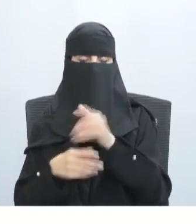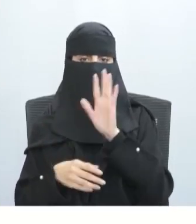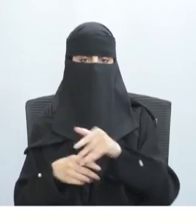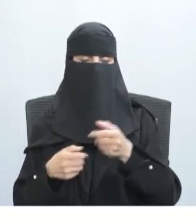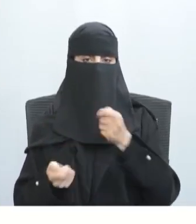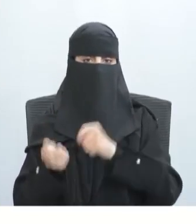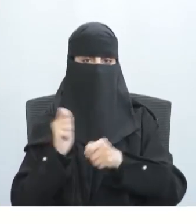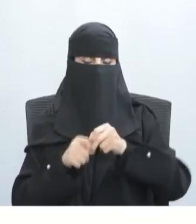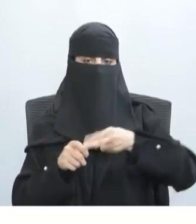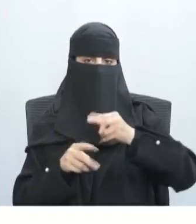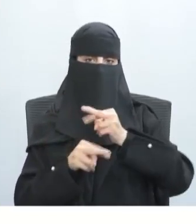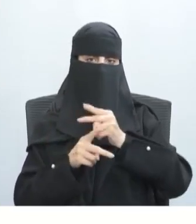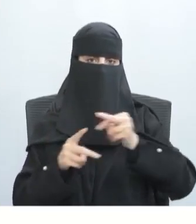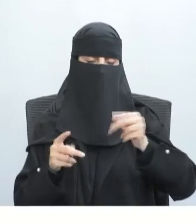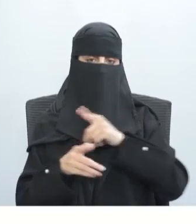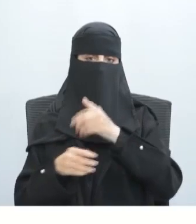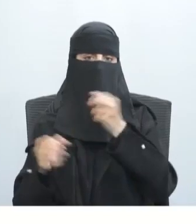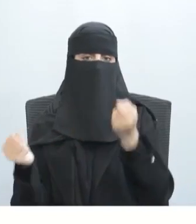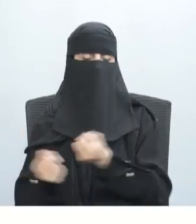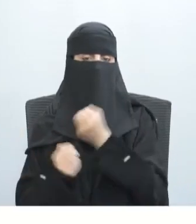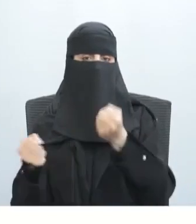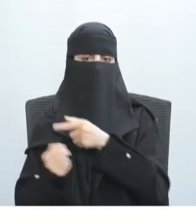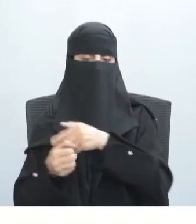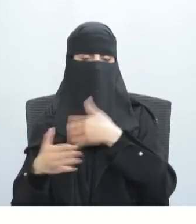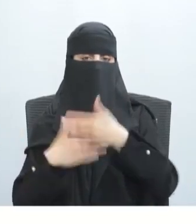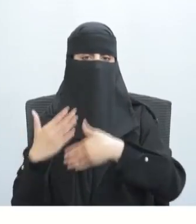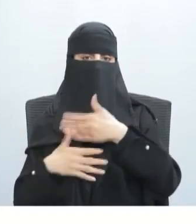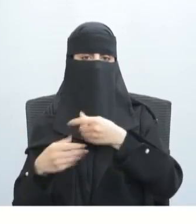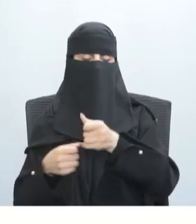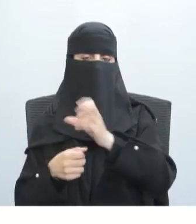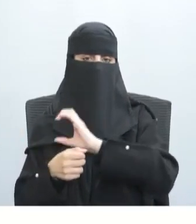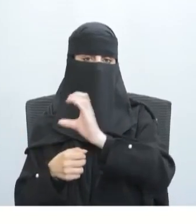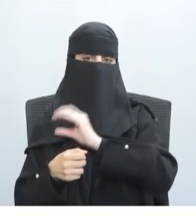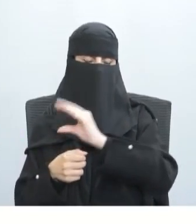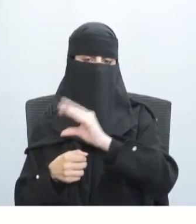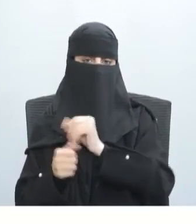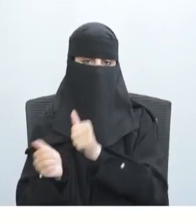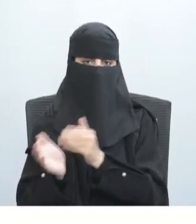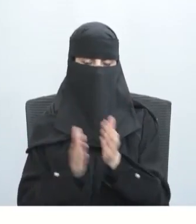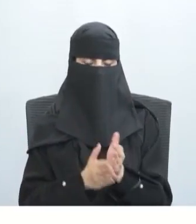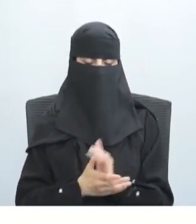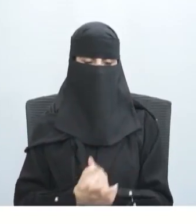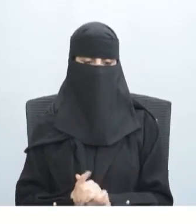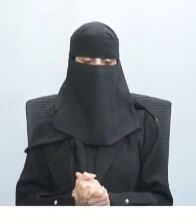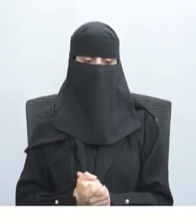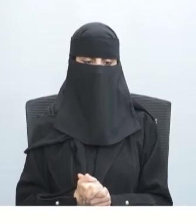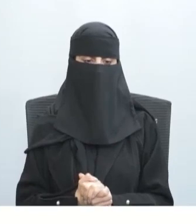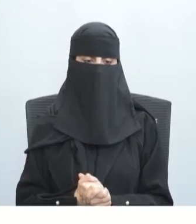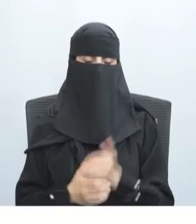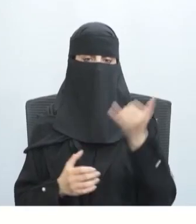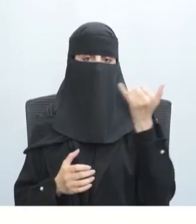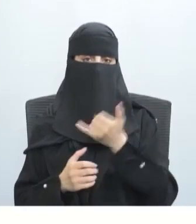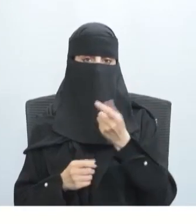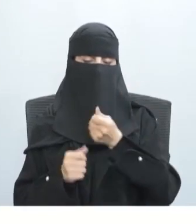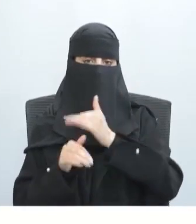معدات وتفكر في المستقبل انها ستجدد هذه الالات والمعدات وبالتالي هي تدخر المبلغ ولازم ولا بد لها ان تواكب